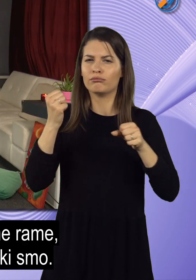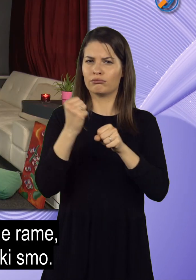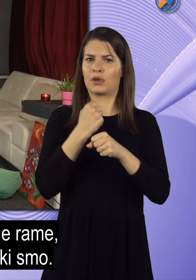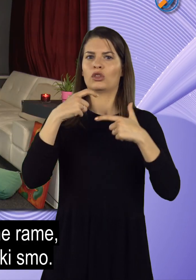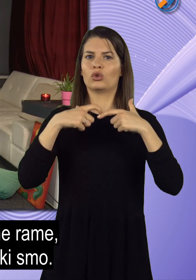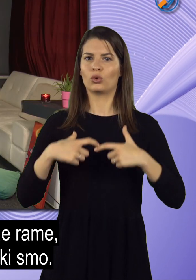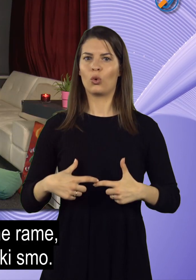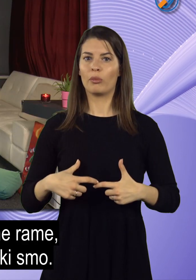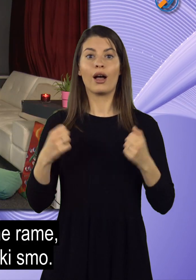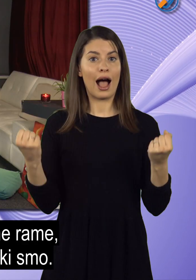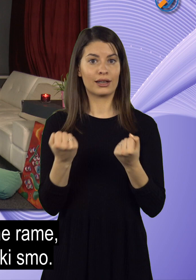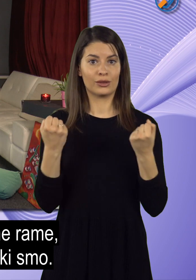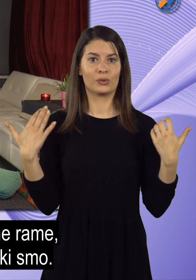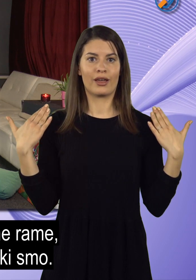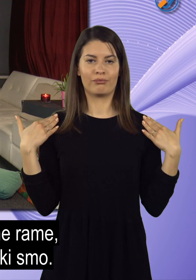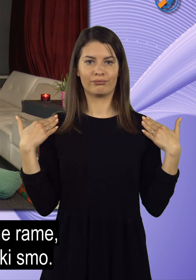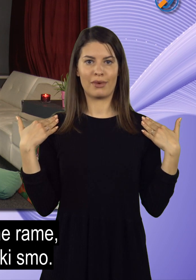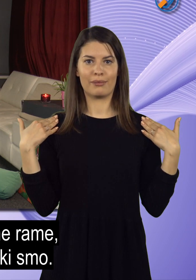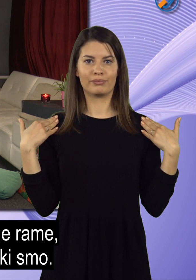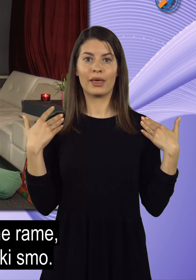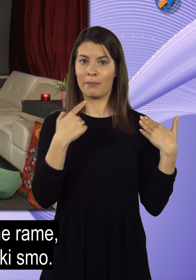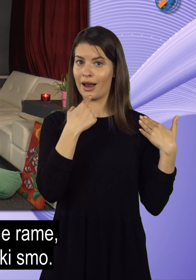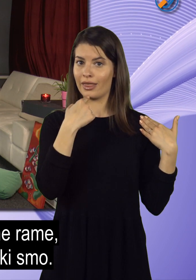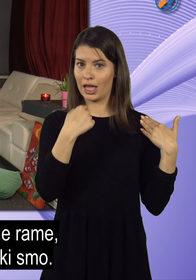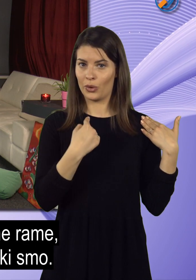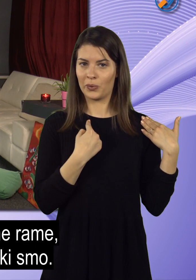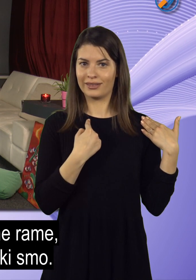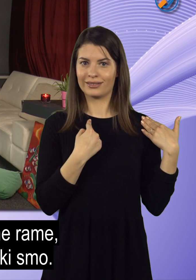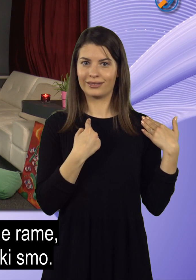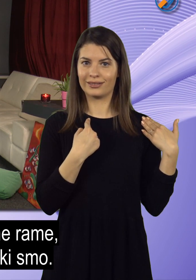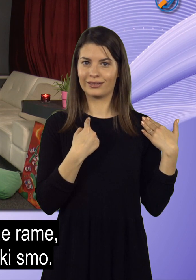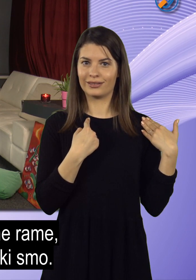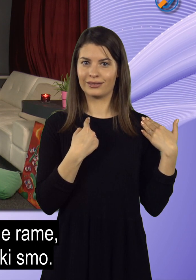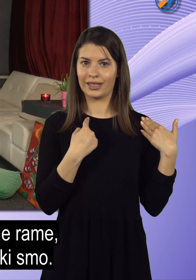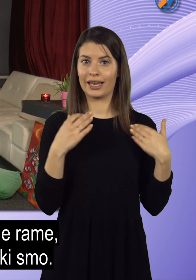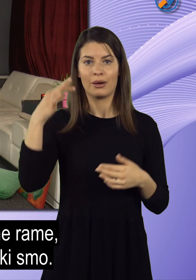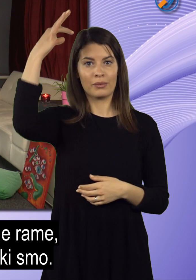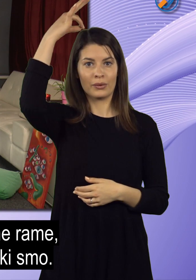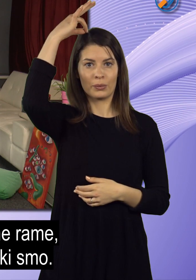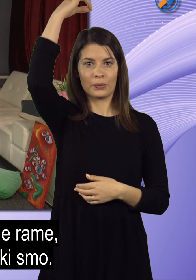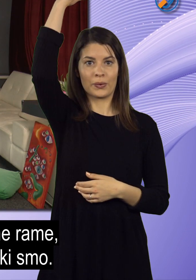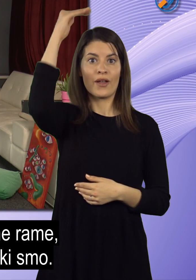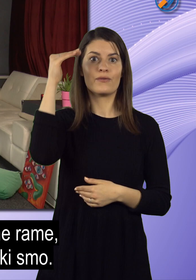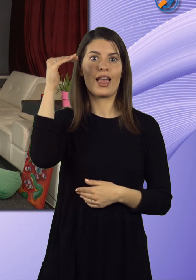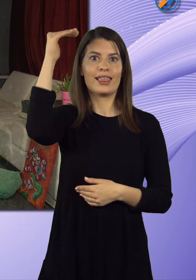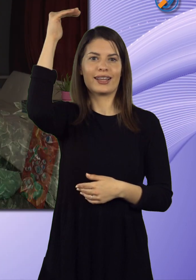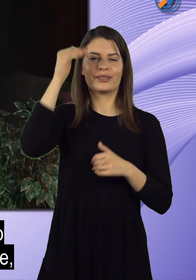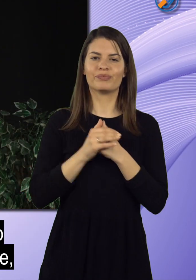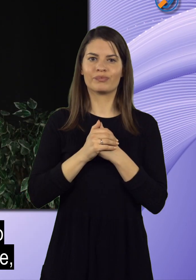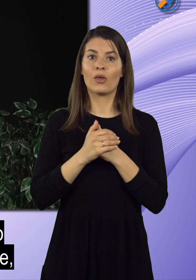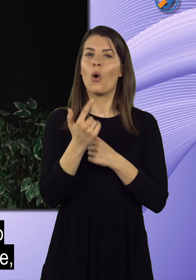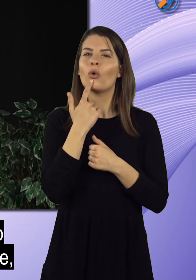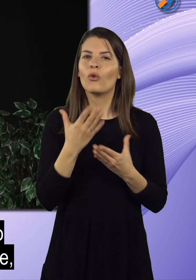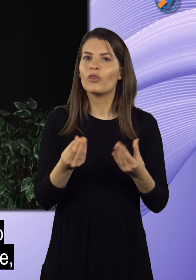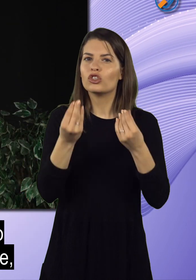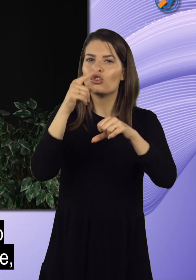Čvrst trup pravimo, aktivne rame, brada malo not in veliki smo. Za